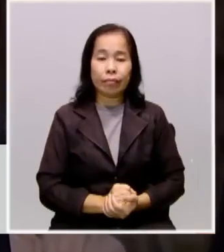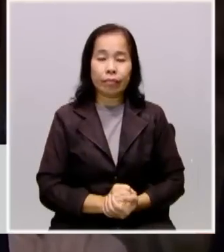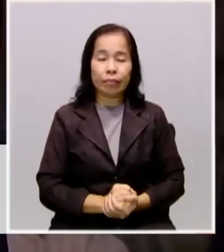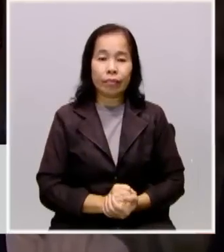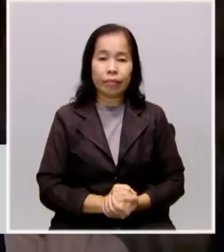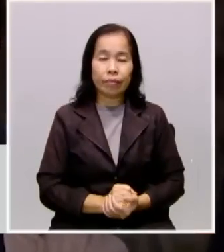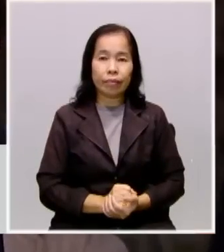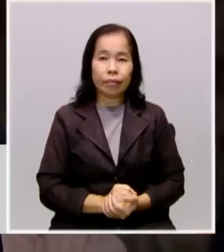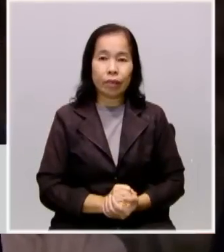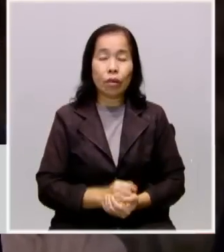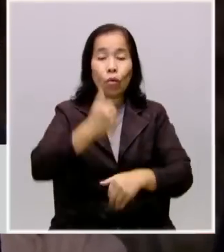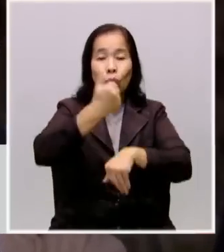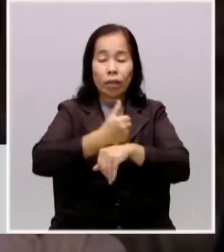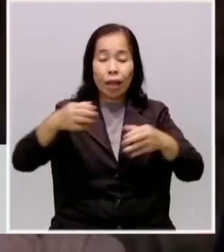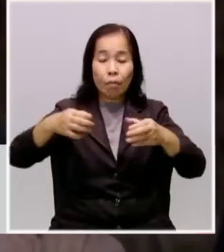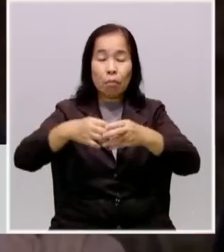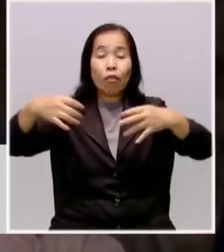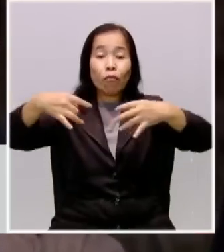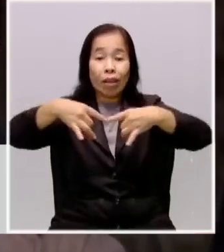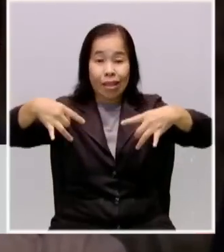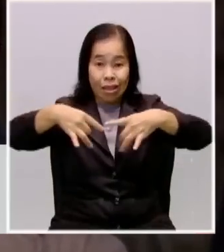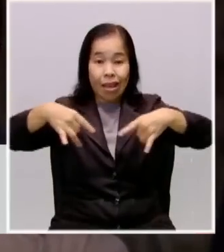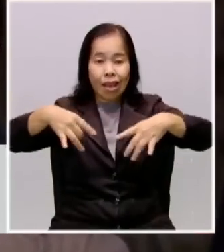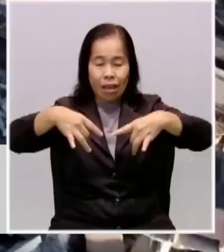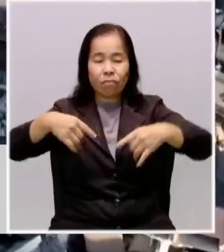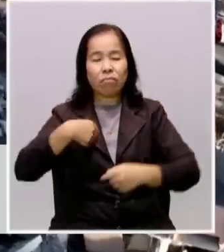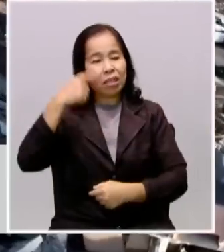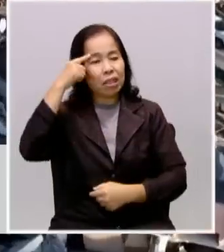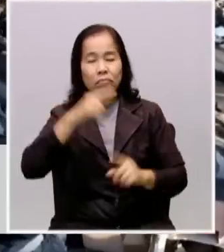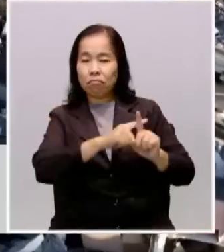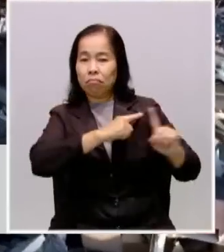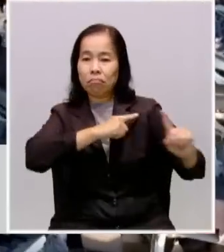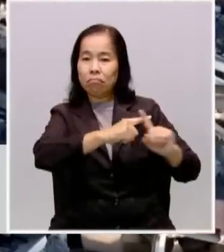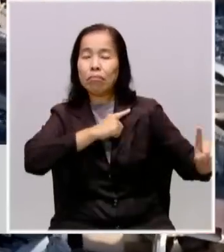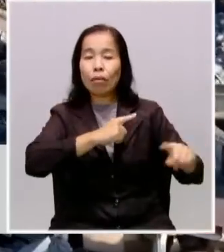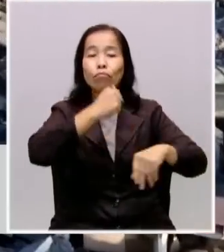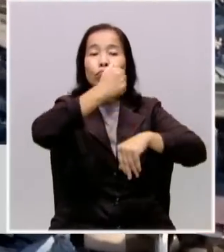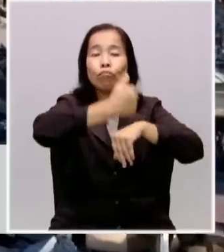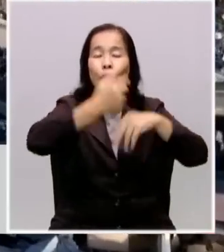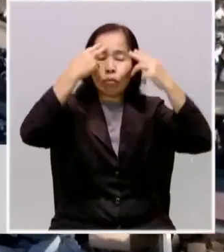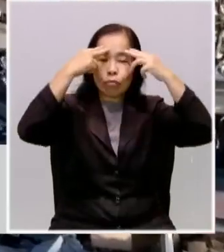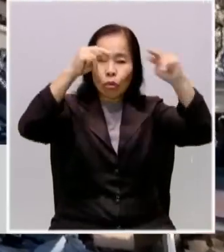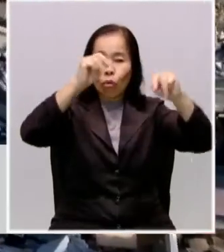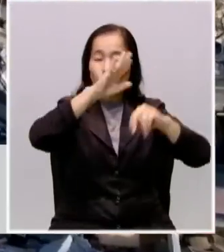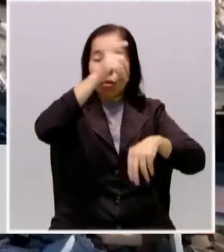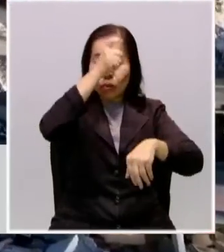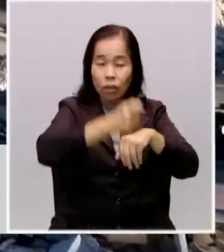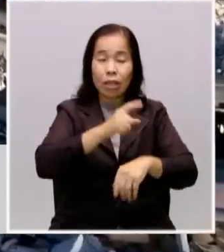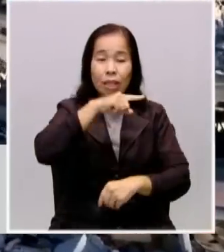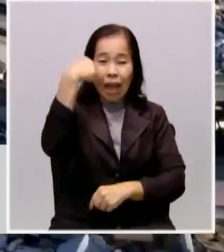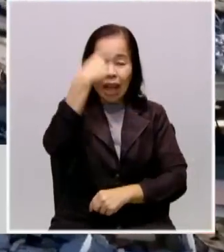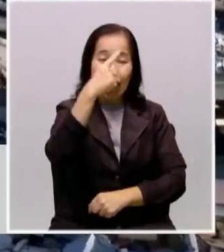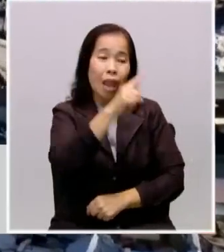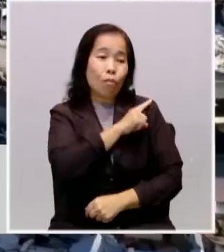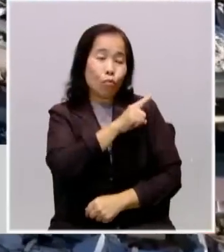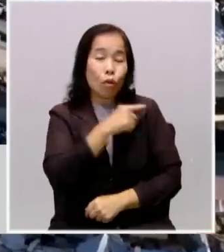ดาโรกลูหัวหน้าพรรคฝ่ายค้านหลักของตุรกีไม่เห็นด้วยกับผู้นำประเทศนะคะระบุว่าหากมีผู้รับผิดชอบเรื่องนี้สัก